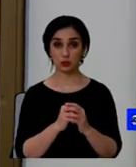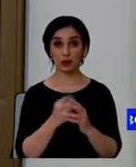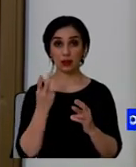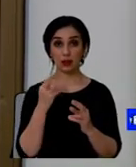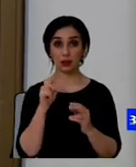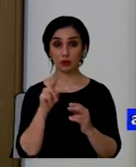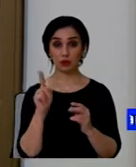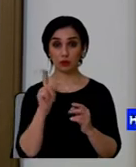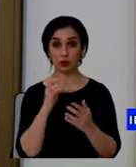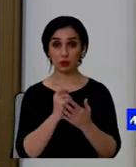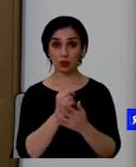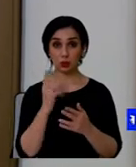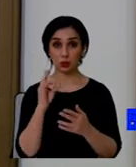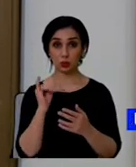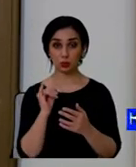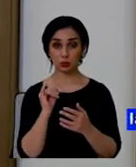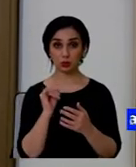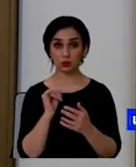Для того, чтобы найти Q